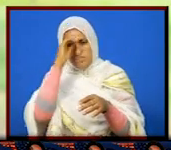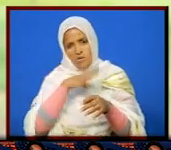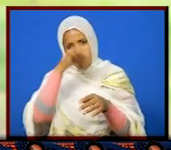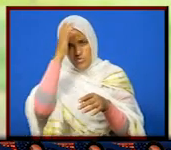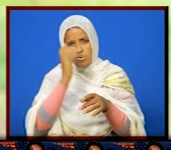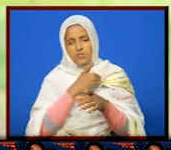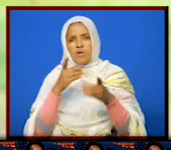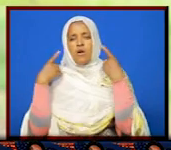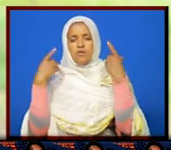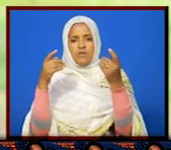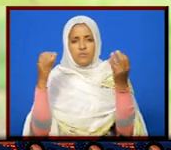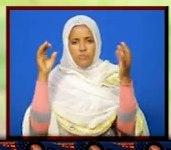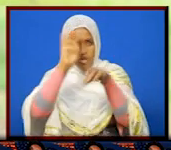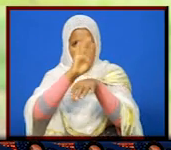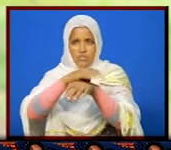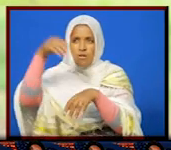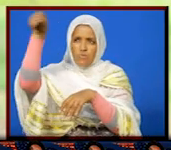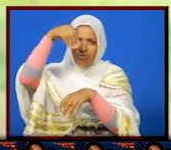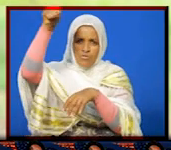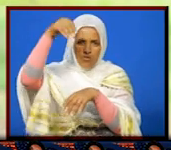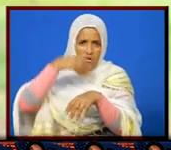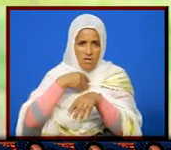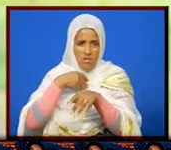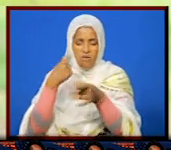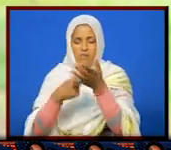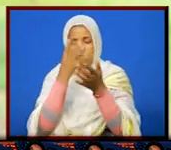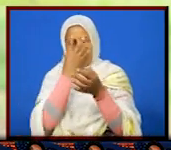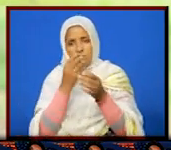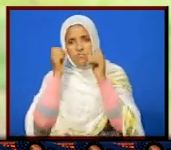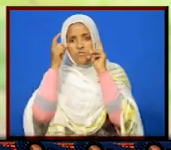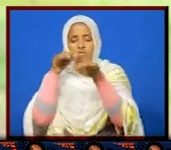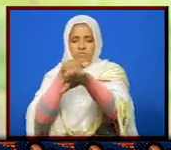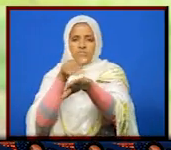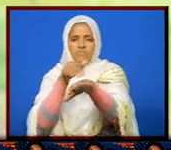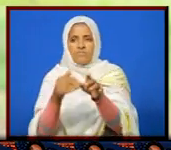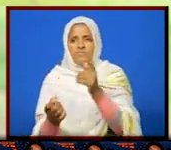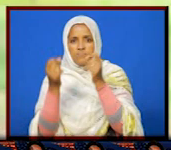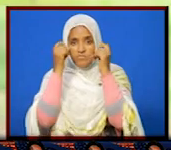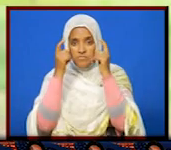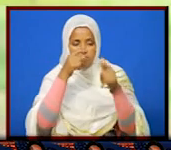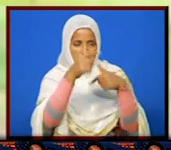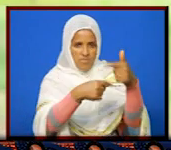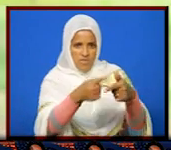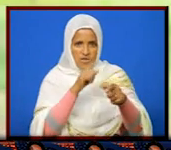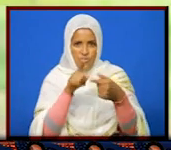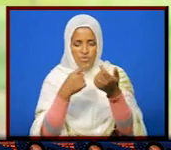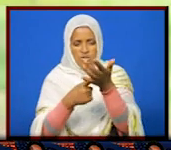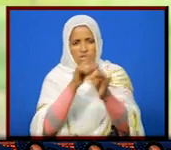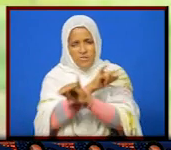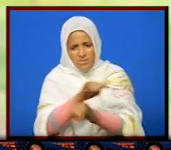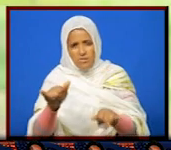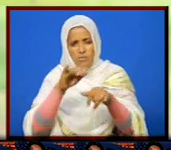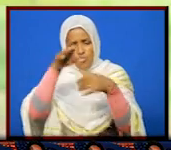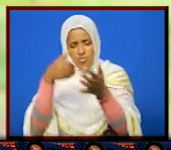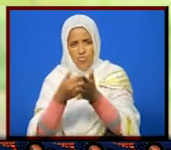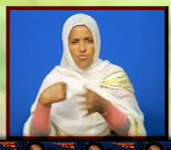ደወል አባቶቻችን ካህናት ወደ ማህሌት ሲገቡ ደወል ይደወላል። ያለ ምንድን ነው? ከመኝታ ከንዋም የሚቀሰቅሳቸው ነው። ልክ